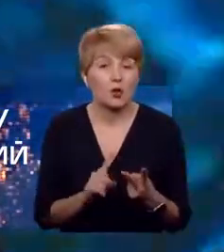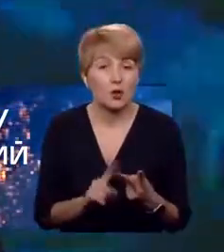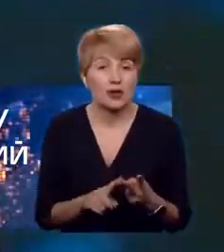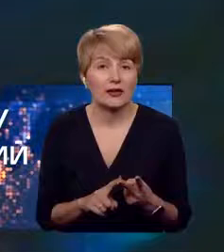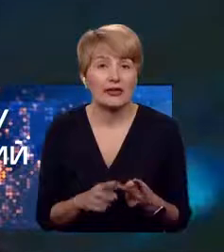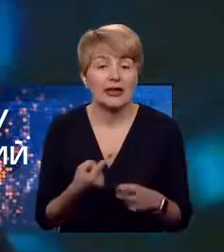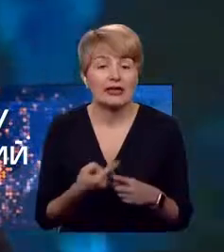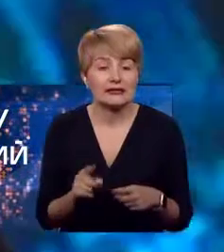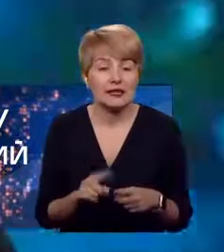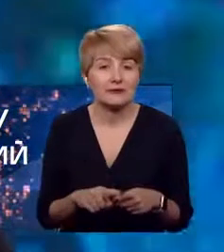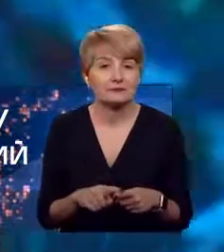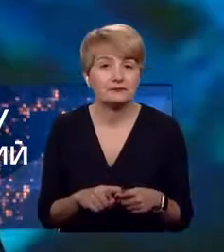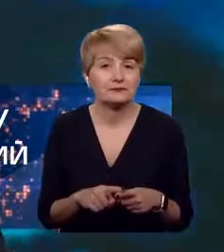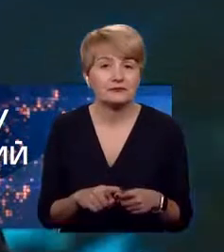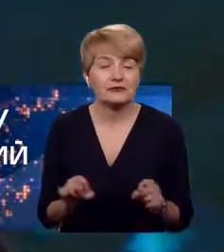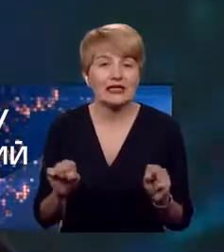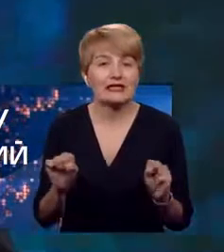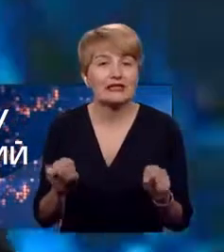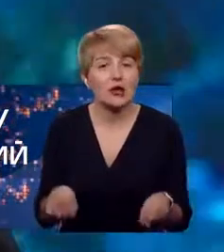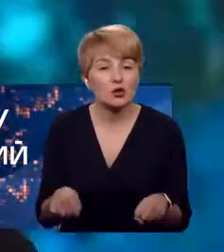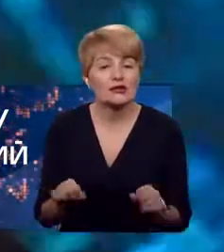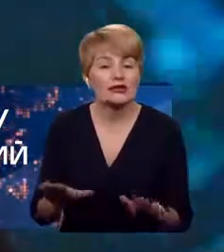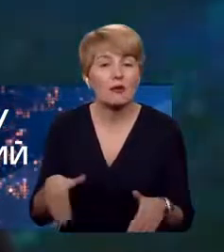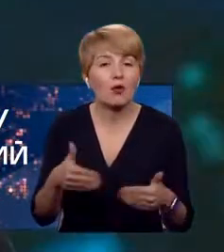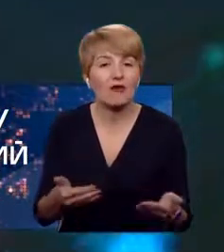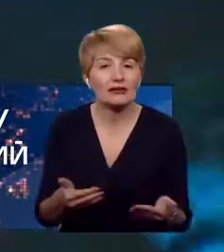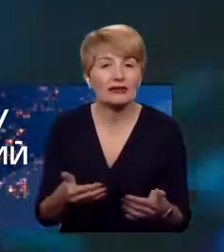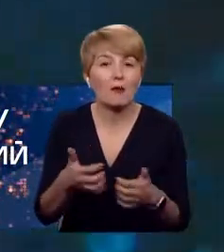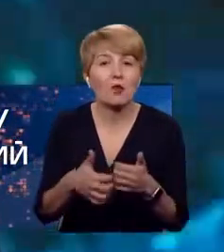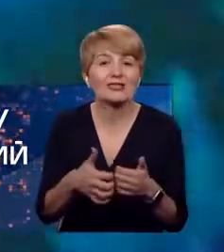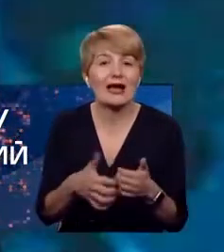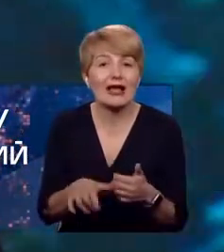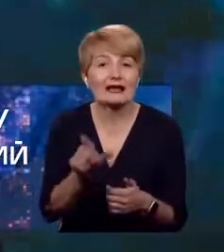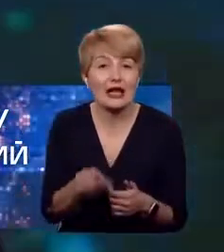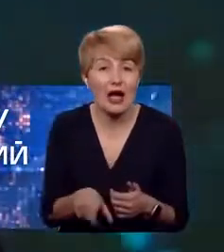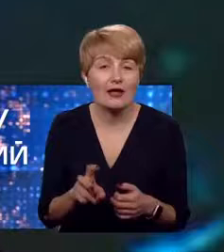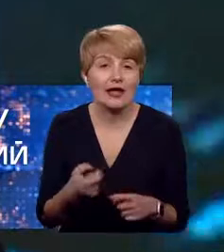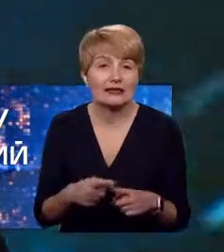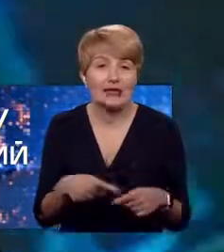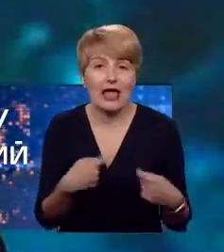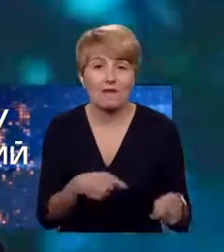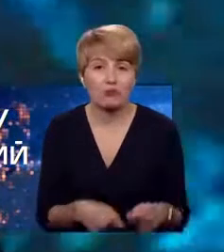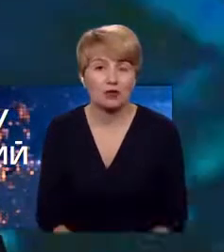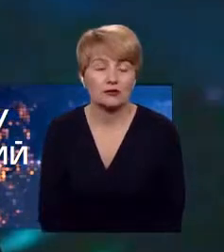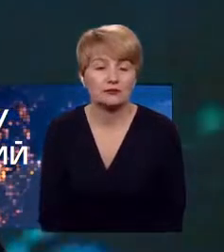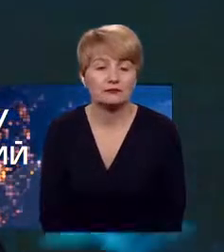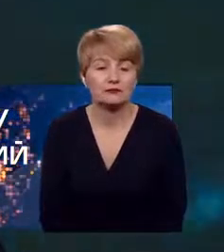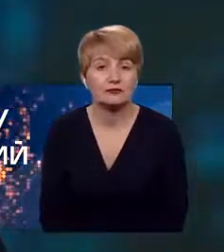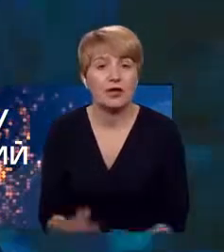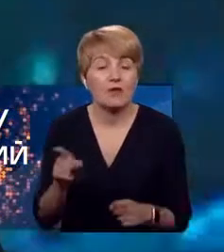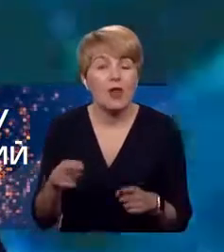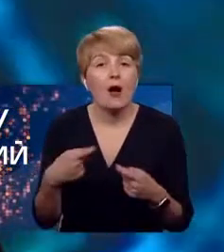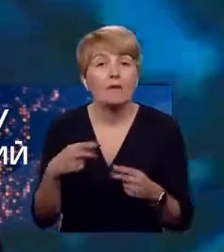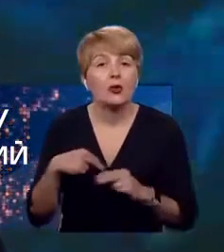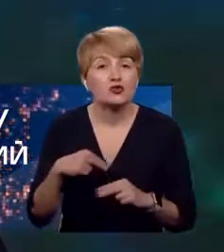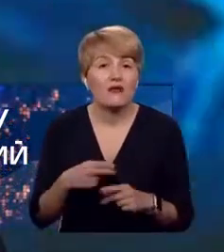компонент – це здатності запровадити посередника на цей самий імпорт. От і все. Вона працювала в нашій країні